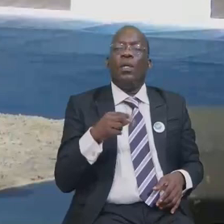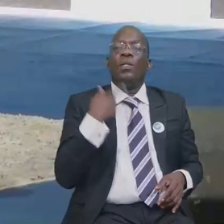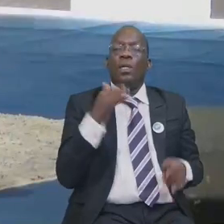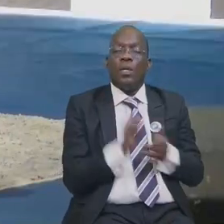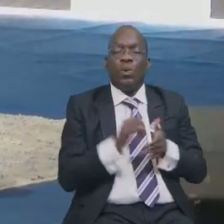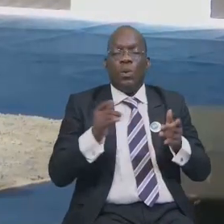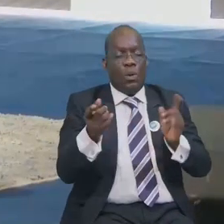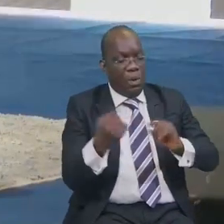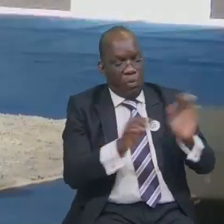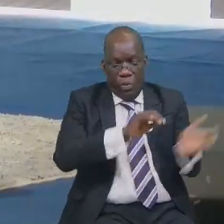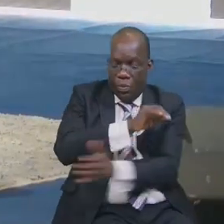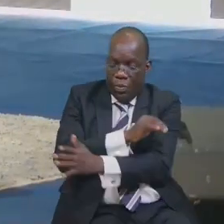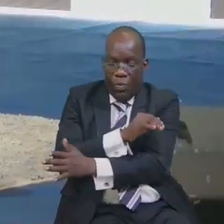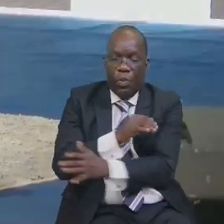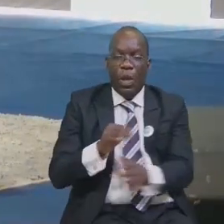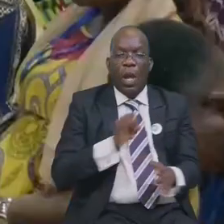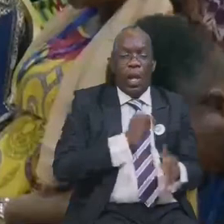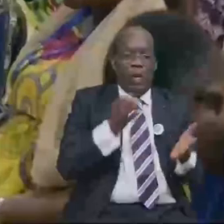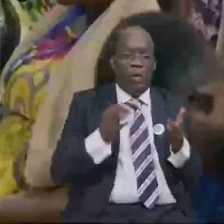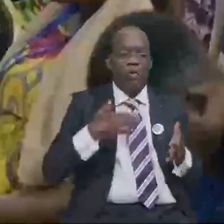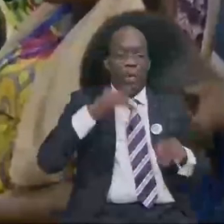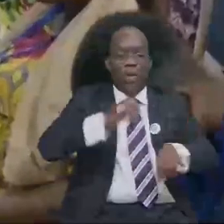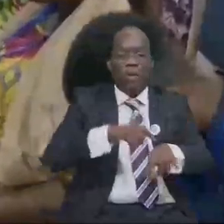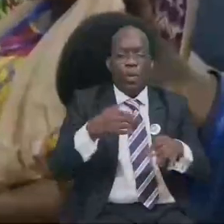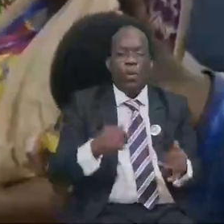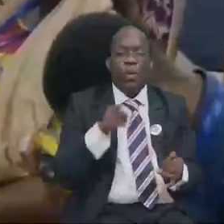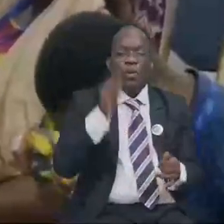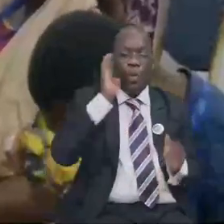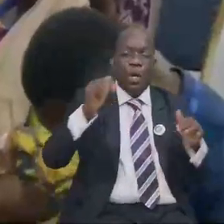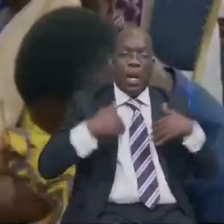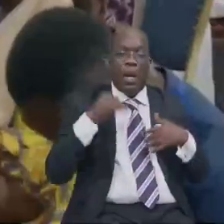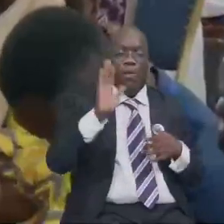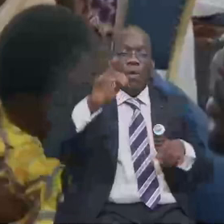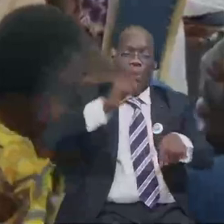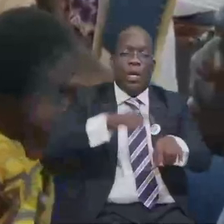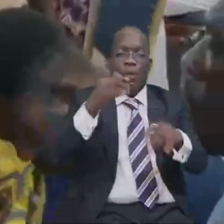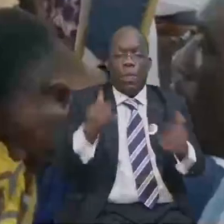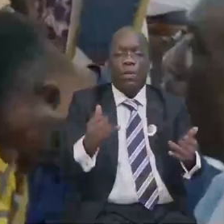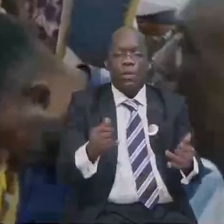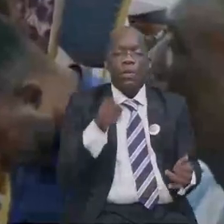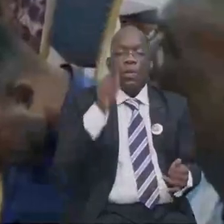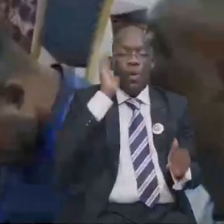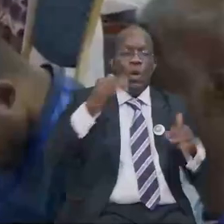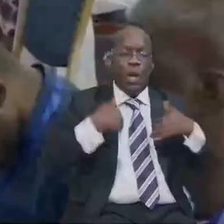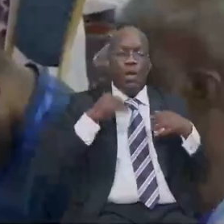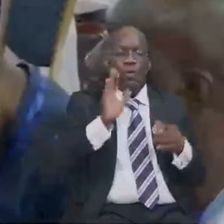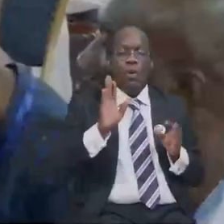ma chance. Tu auras ta chance. Il dit, tu auras ta chance.